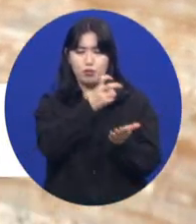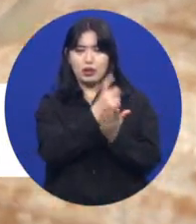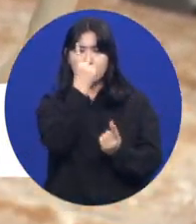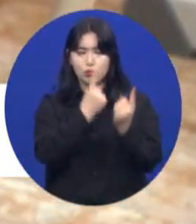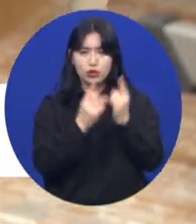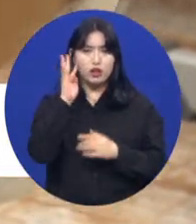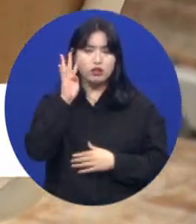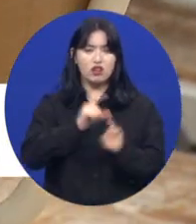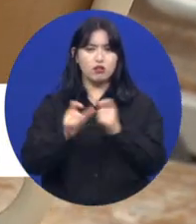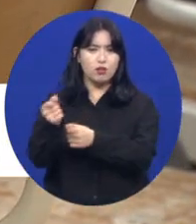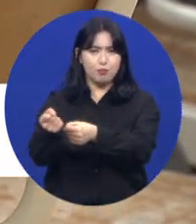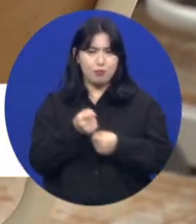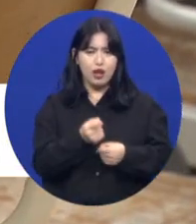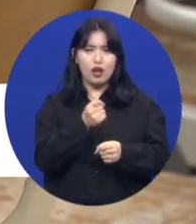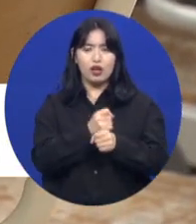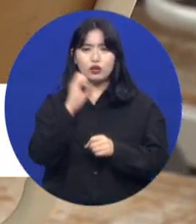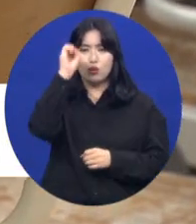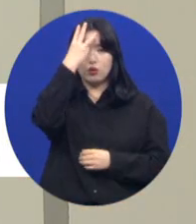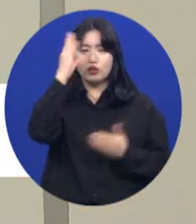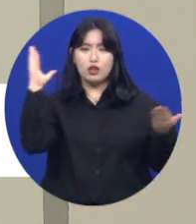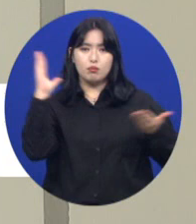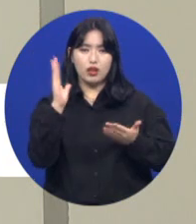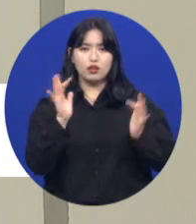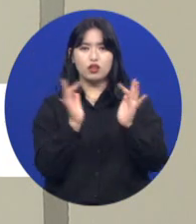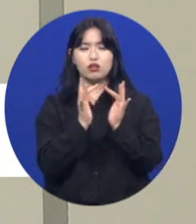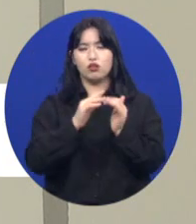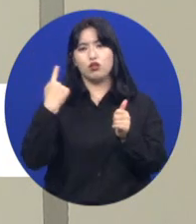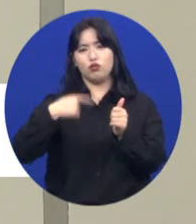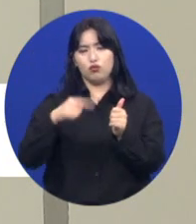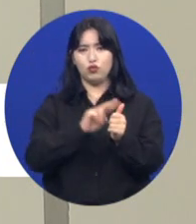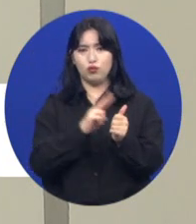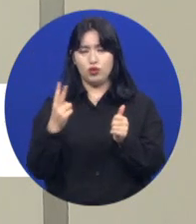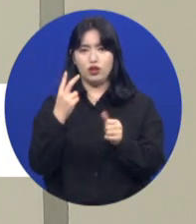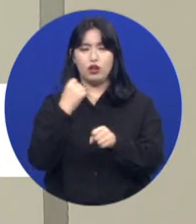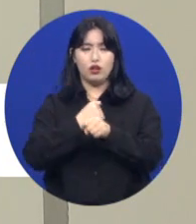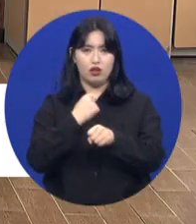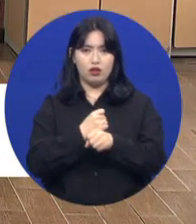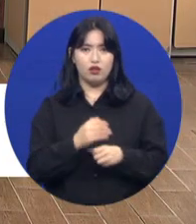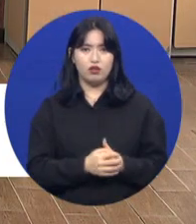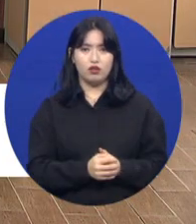방침보다 사흘 앞당겨 고3 학생들의 원격 수업을 시작한 겁니다.